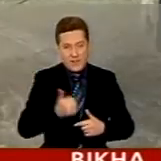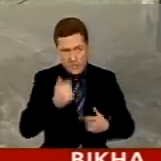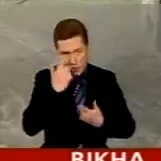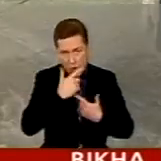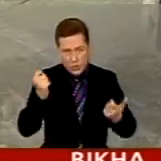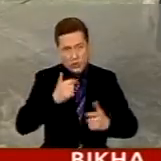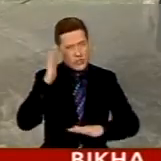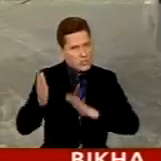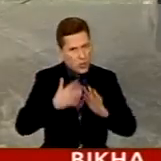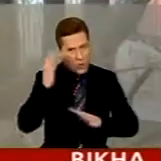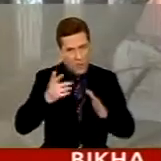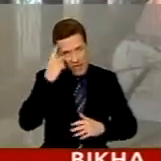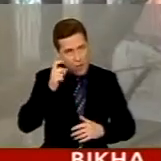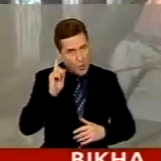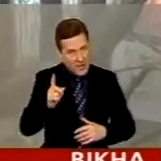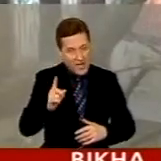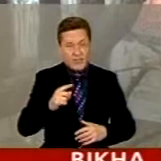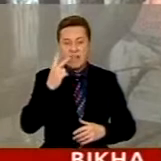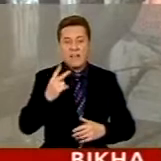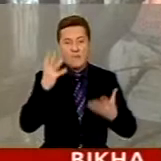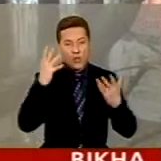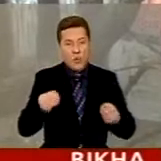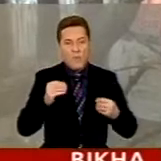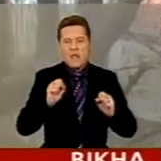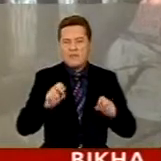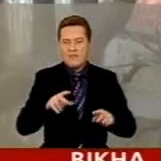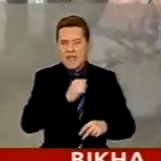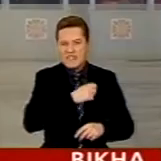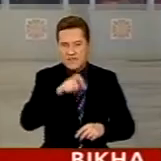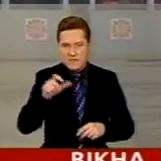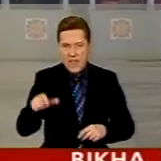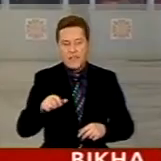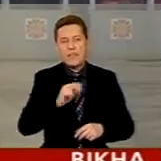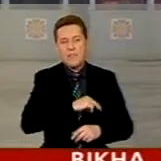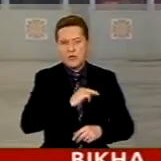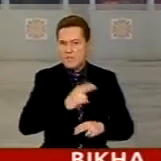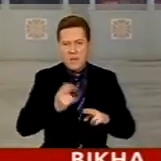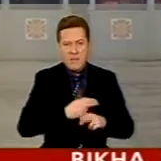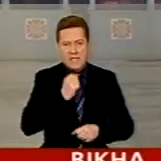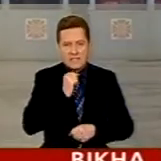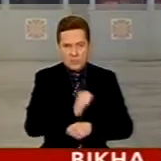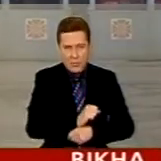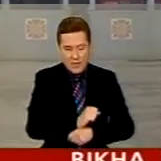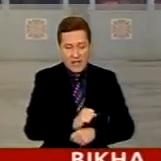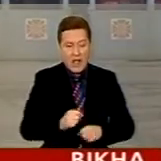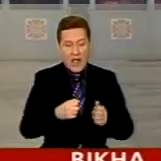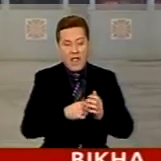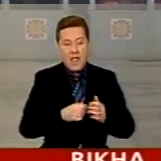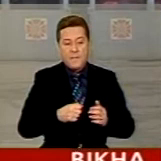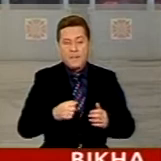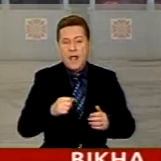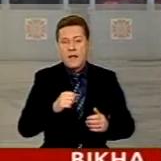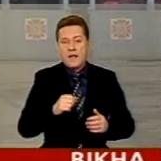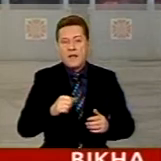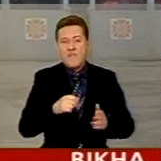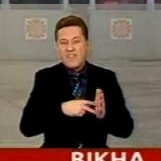штормове попередження. Тож усі дві доби надзвичайники працювали беззупинно. Відключень було 10 січня у 18